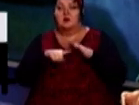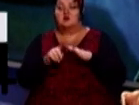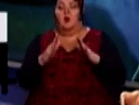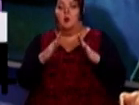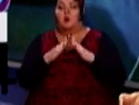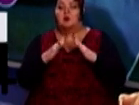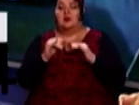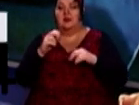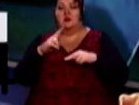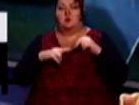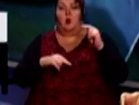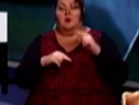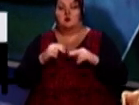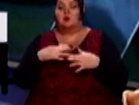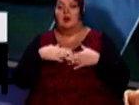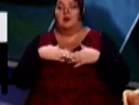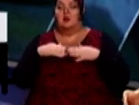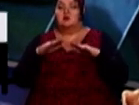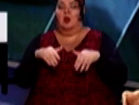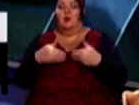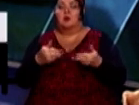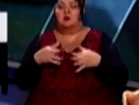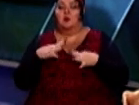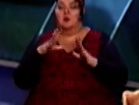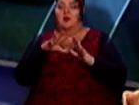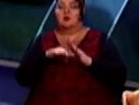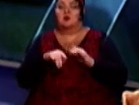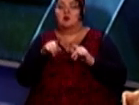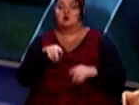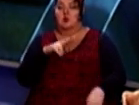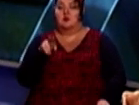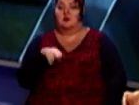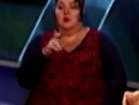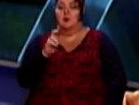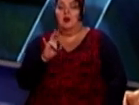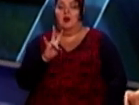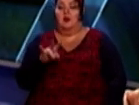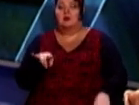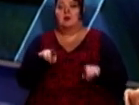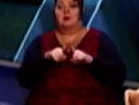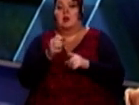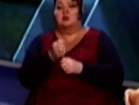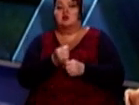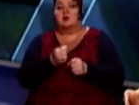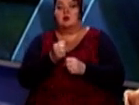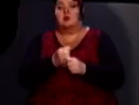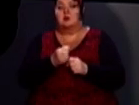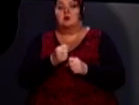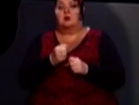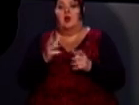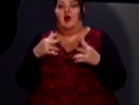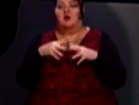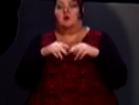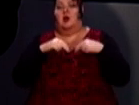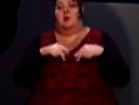споруд. Саме наші пропозиції були включені до цього ДБНу. І ДБН також розроблявся в безпосередній